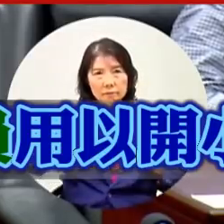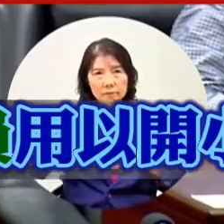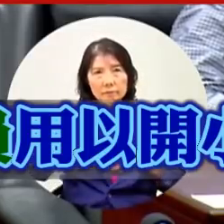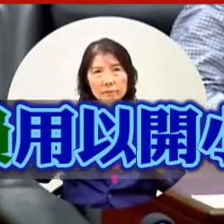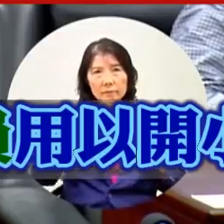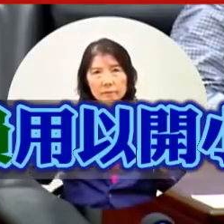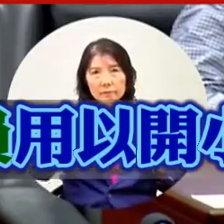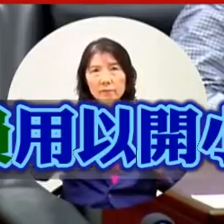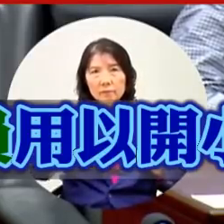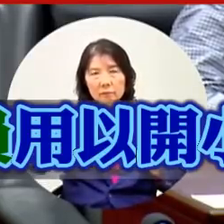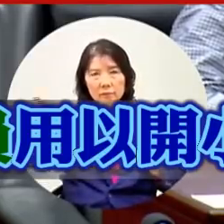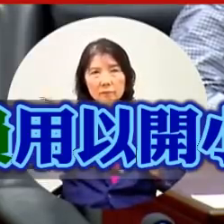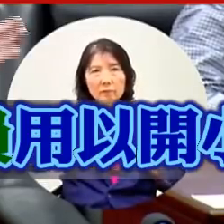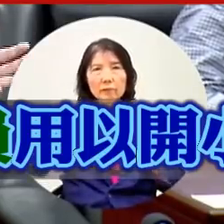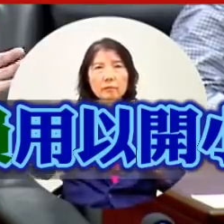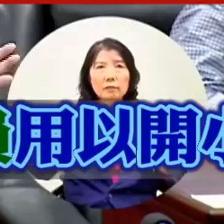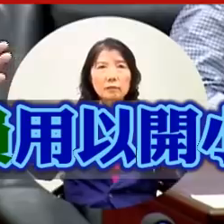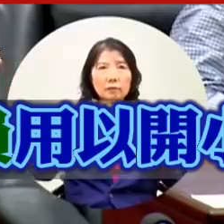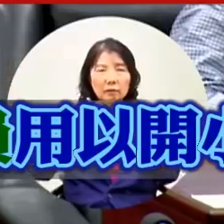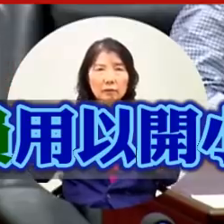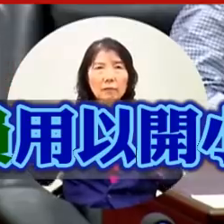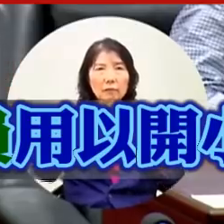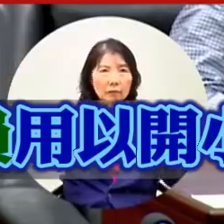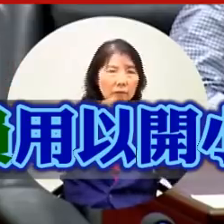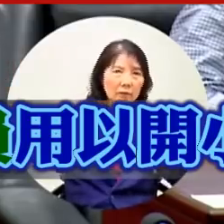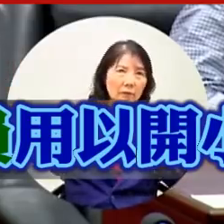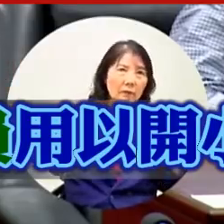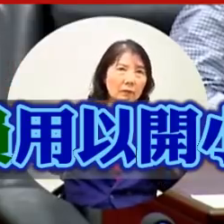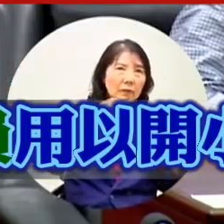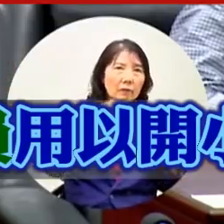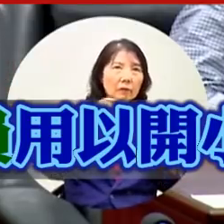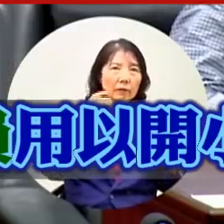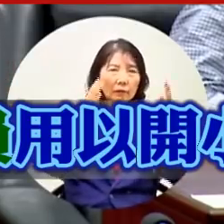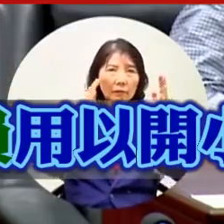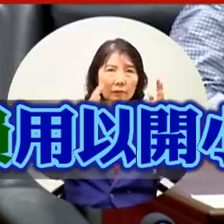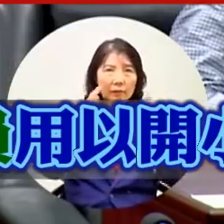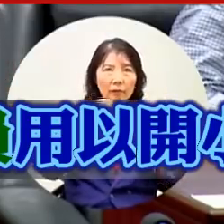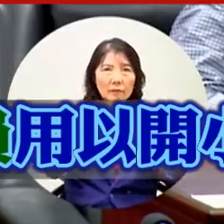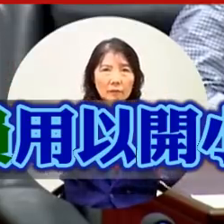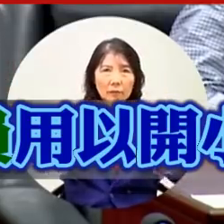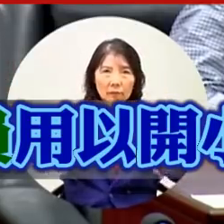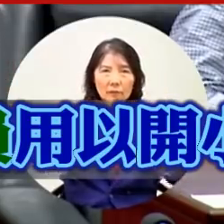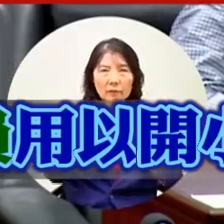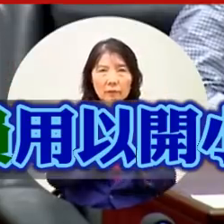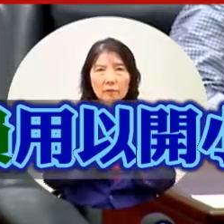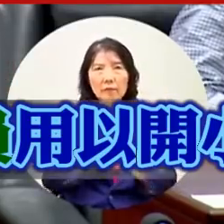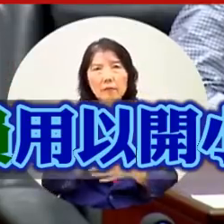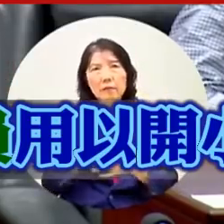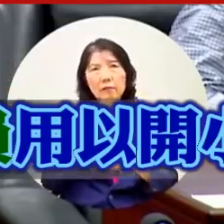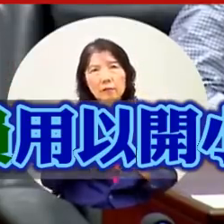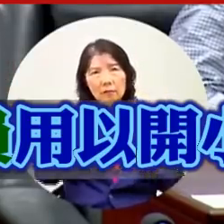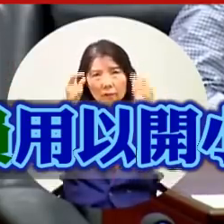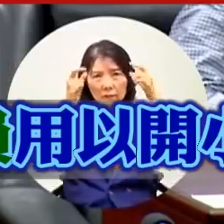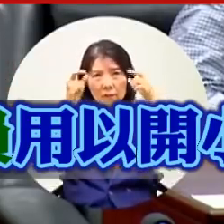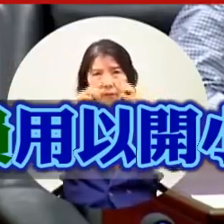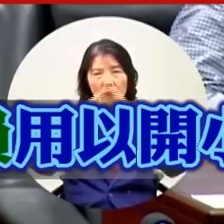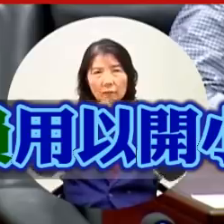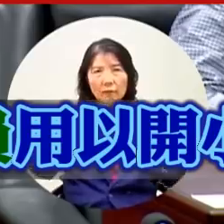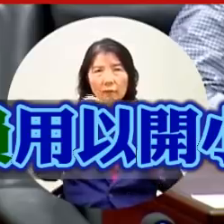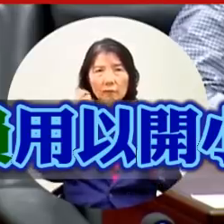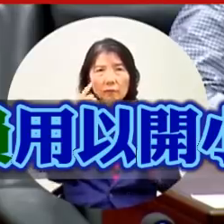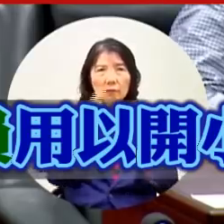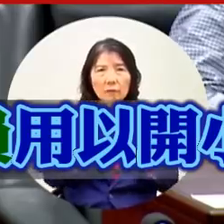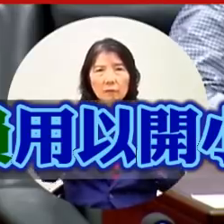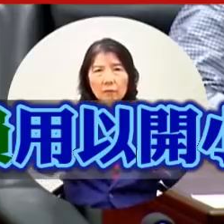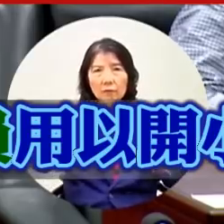国大陆，去新马，去美国，未来还要去日本。我不知道你说你在这个高雄市每一个行政区待的时